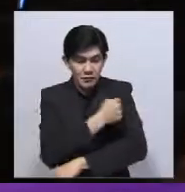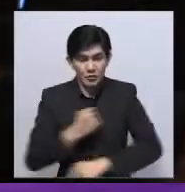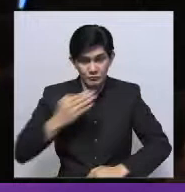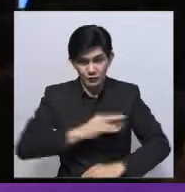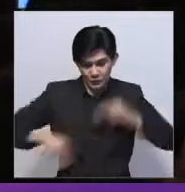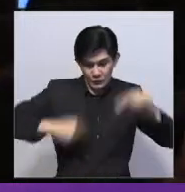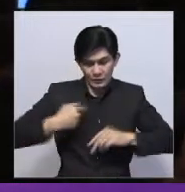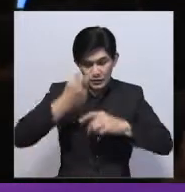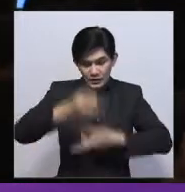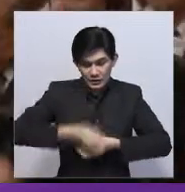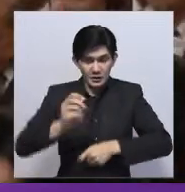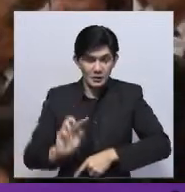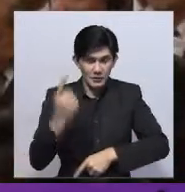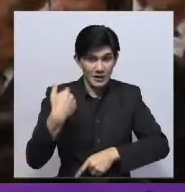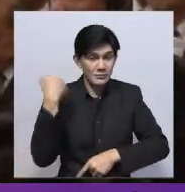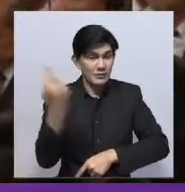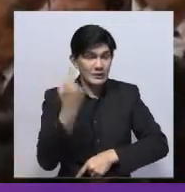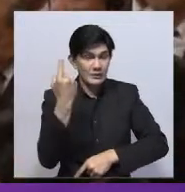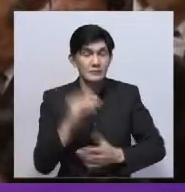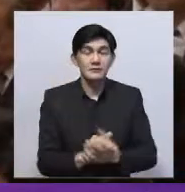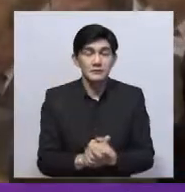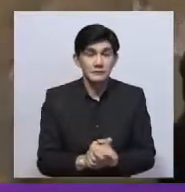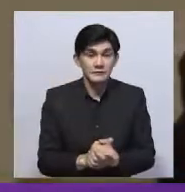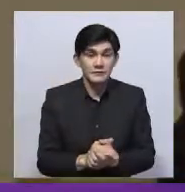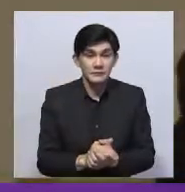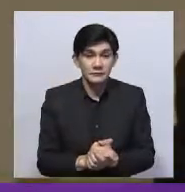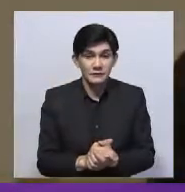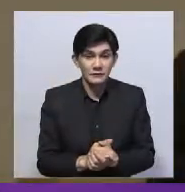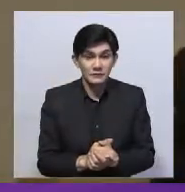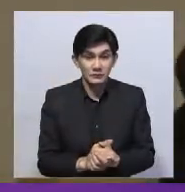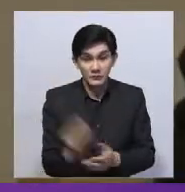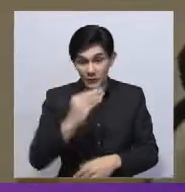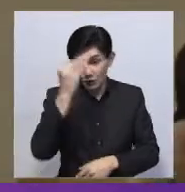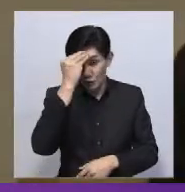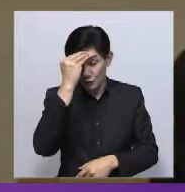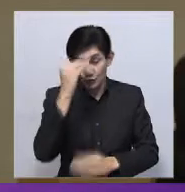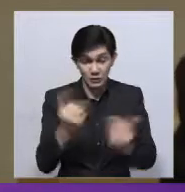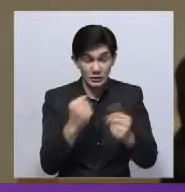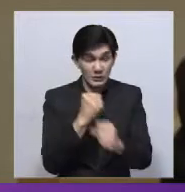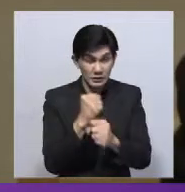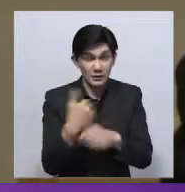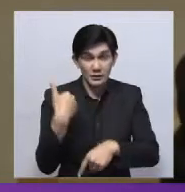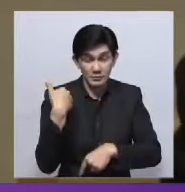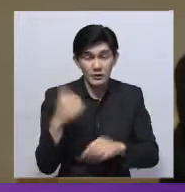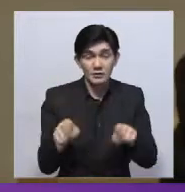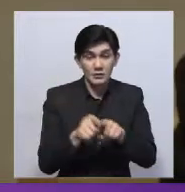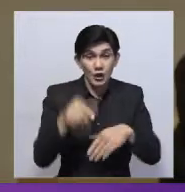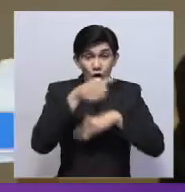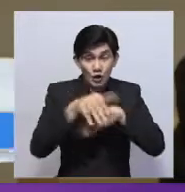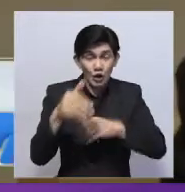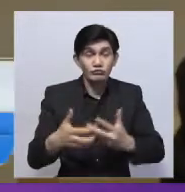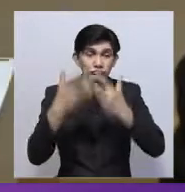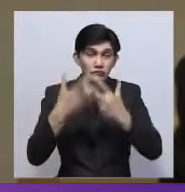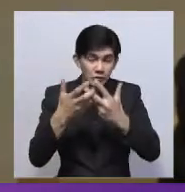าพเกษตรสมัยใหม่และการท่องเที่ยว ฟุกุโอกะนี่มันออกมานอกโซนอุตสาห